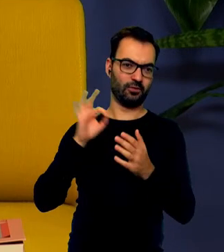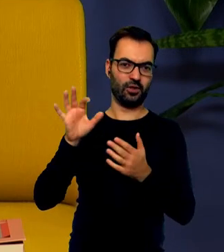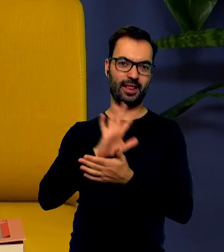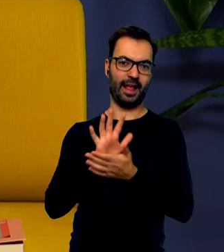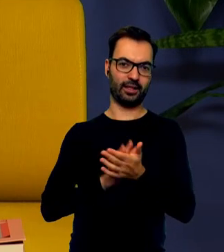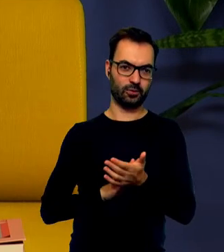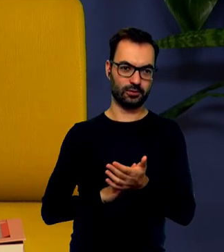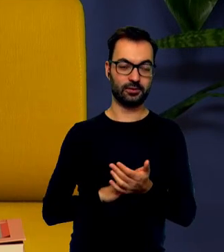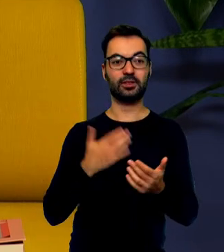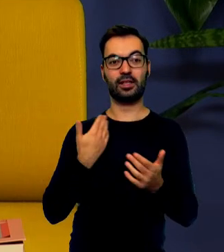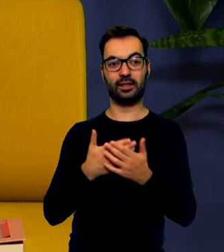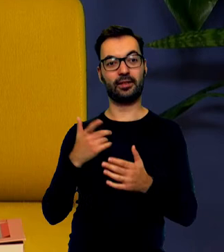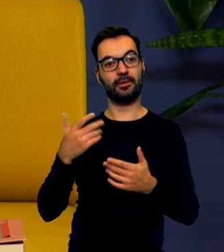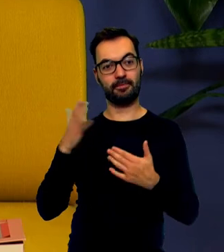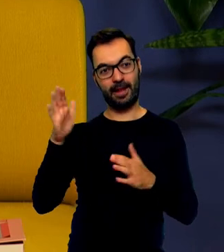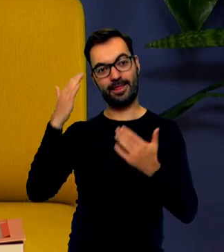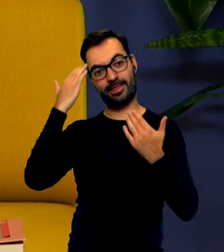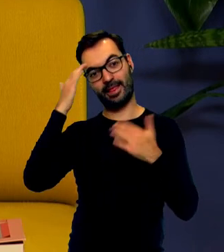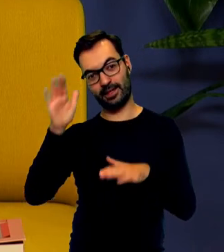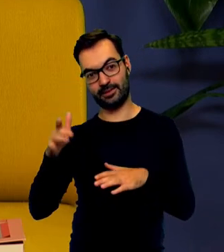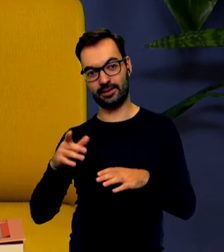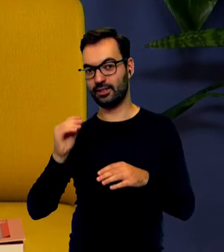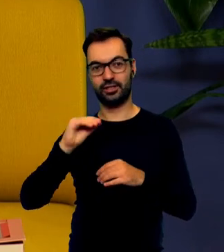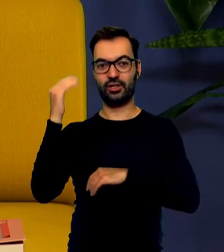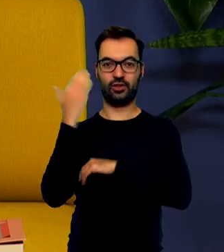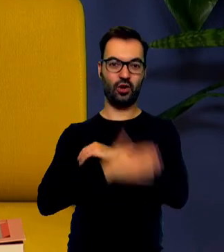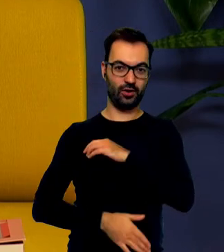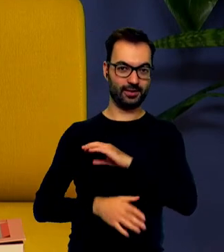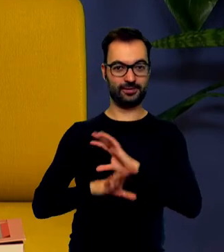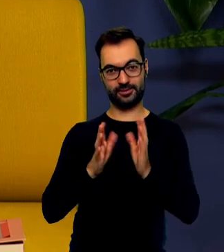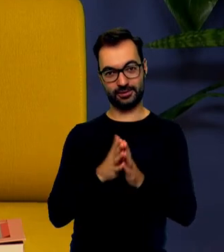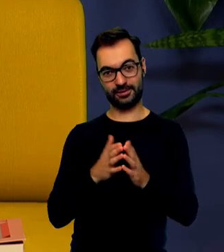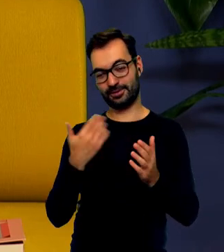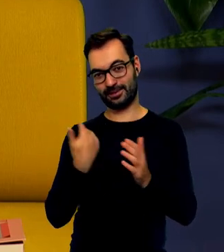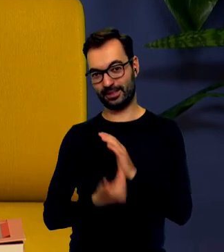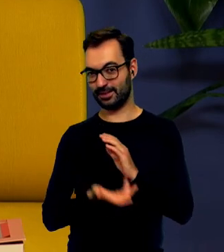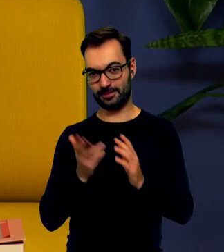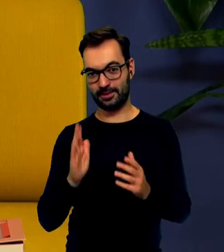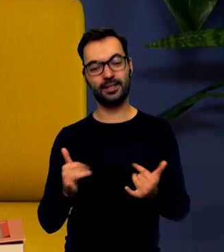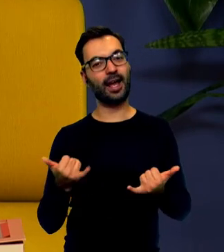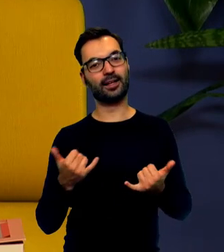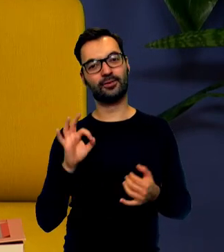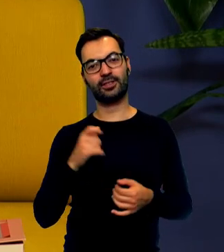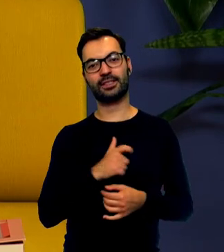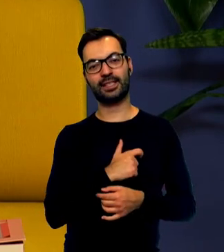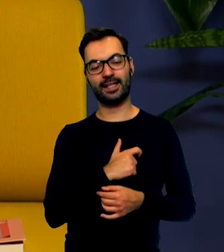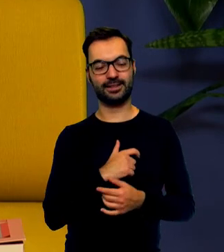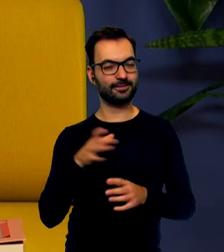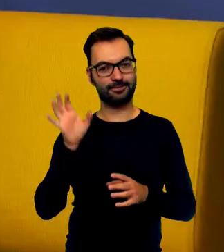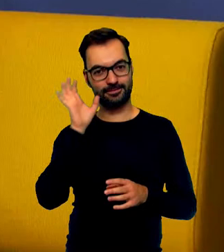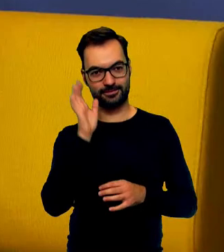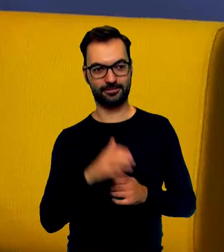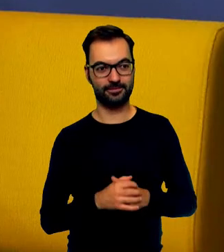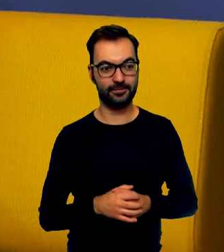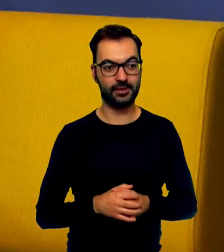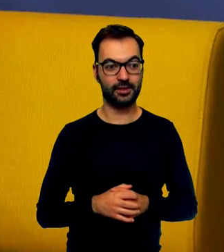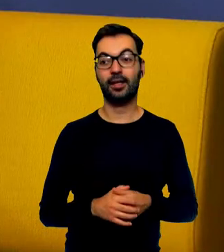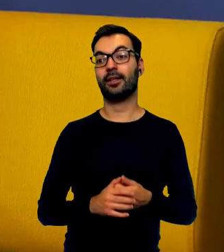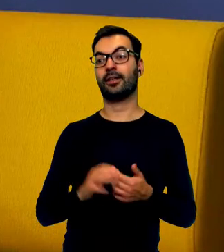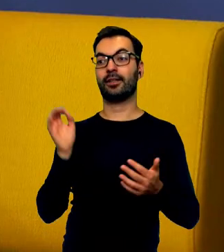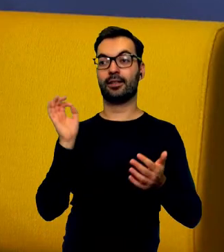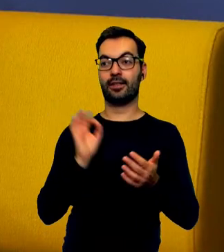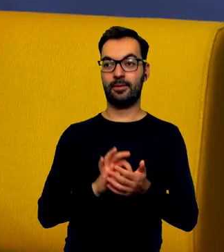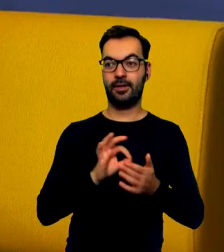felietony. Czy to wlewa w jego serce nadzieję, że jeszcze nie wszystko jest miałkie i stracone? To jak z tym sercem jest, Panie Tomaszu? No, na